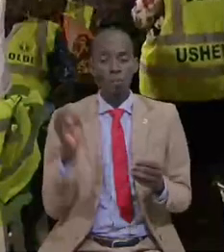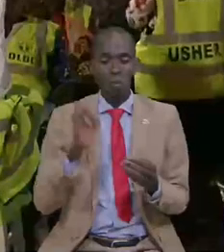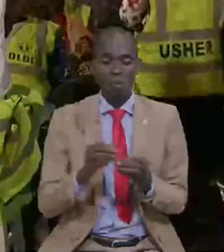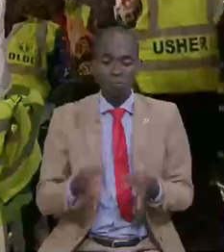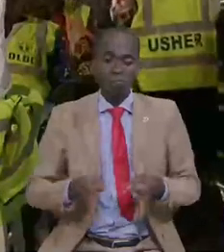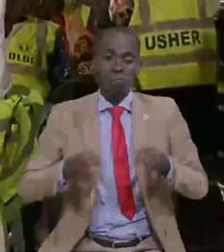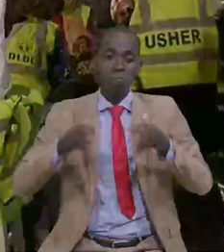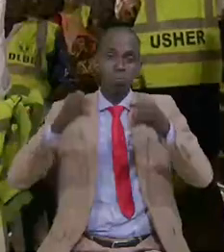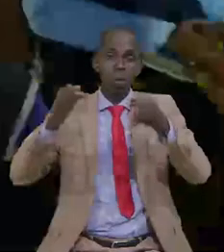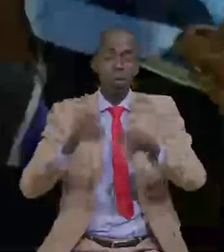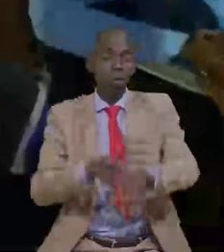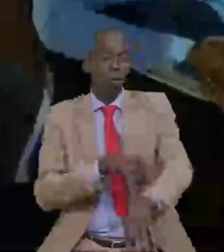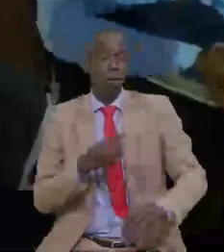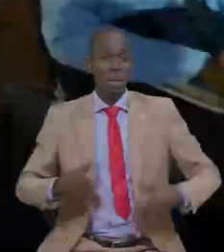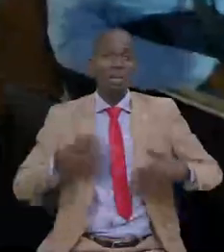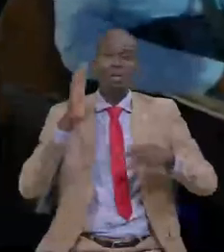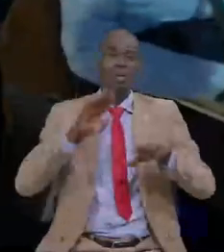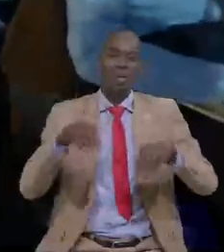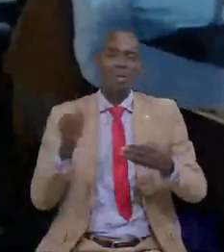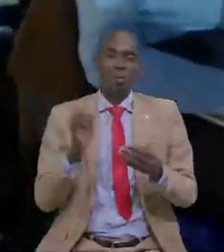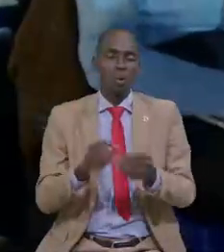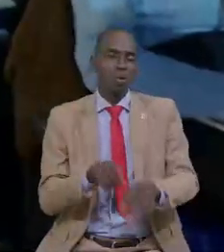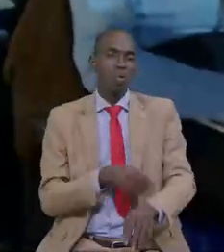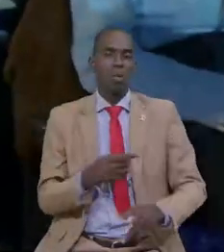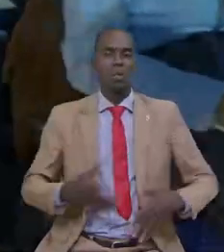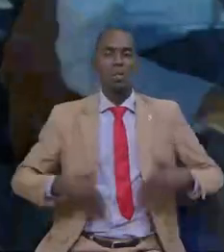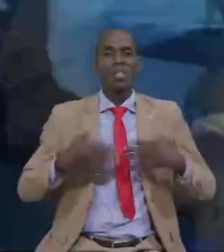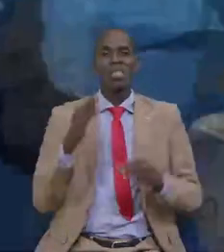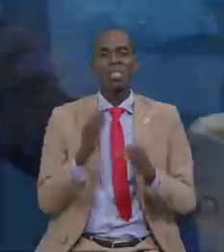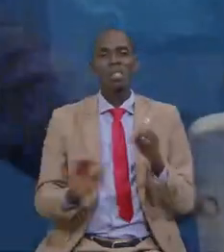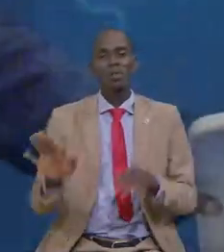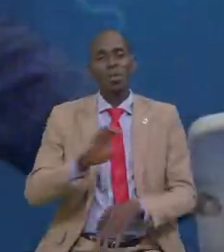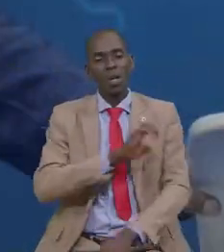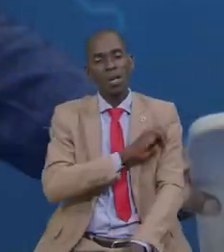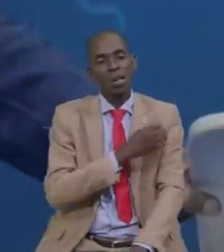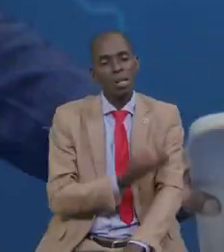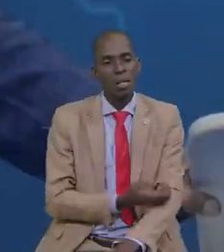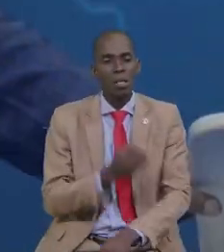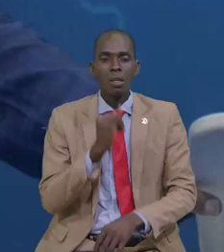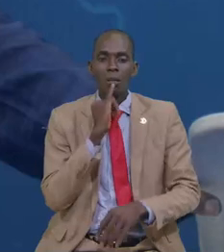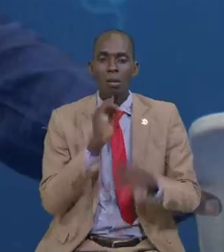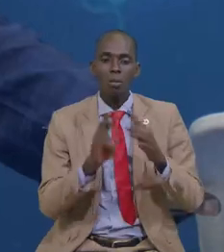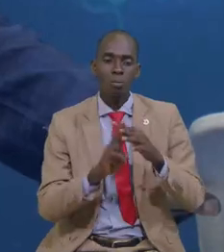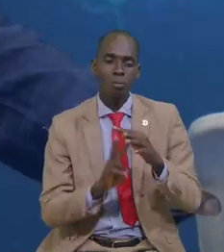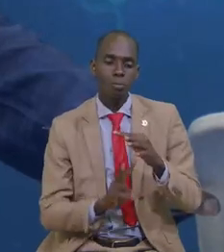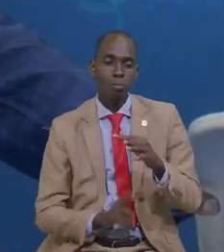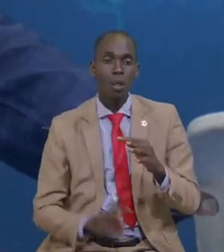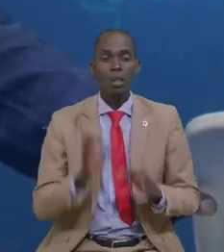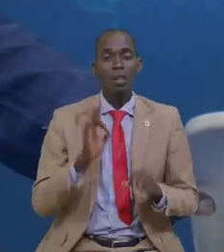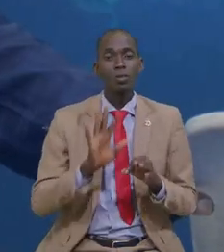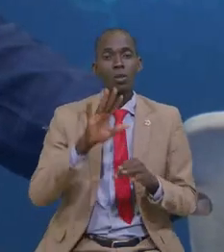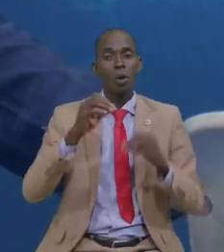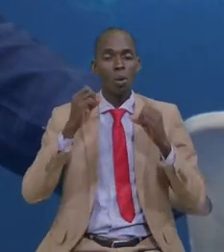Dieu va étendre ta vie. S'il faut une prolongation de vie, il va le faire pour toi. Si ton énergie est